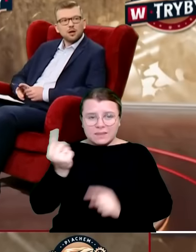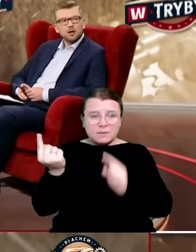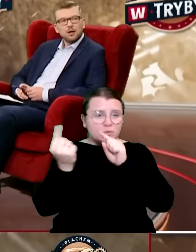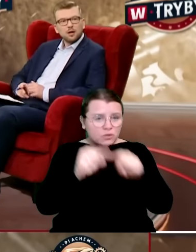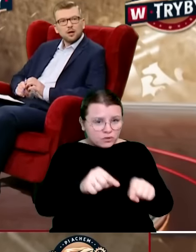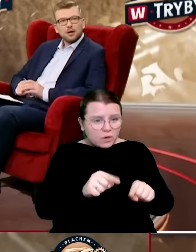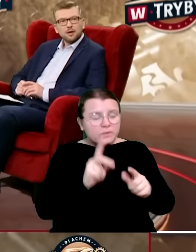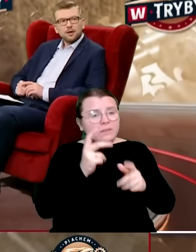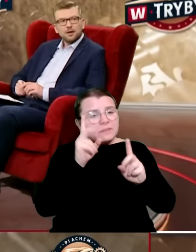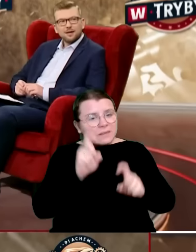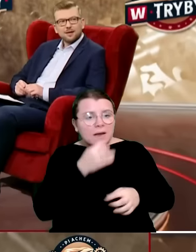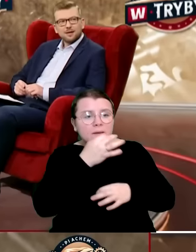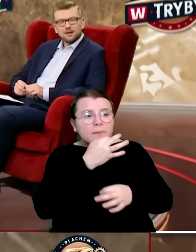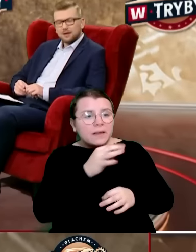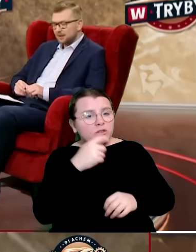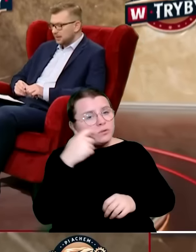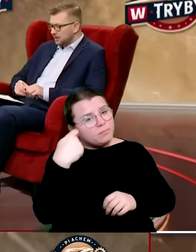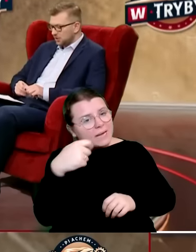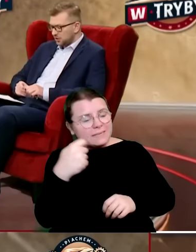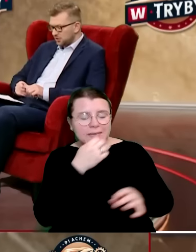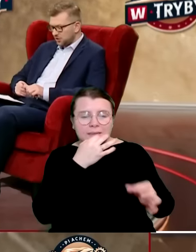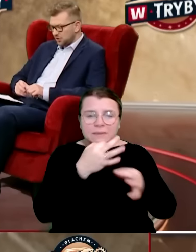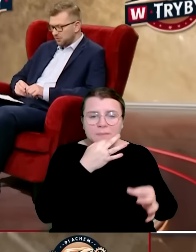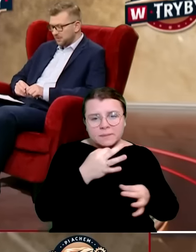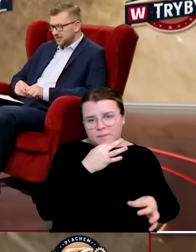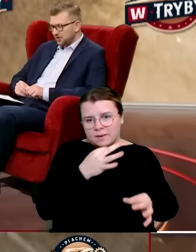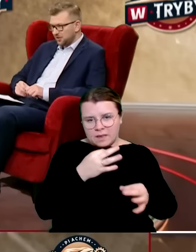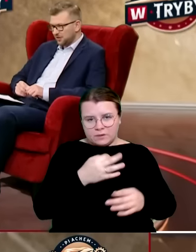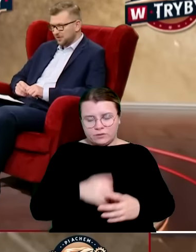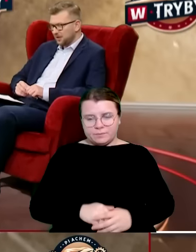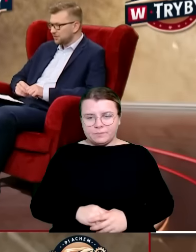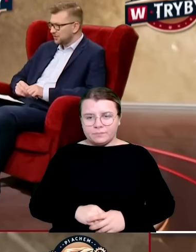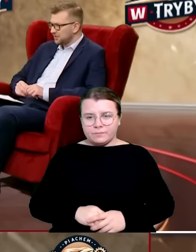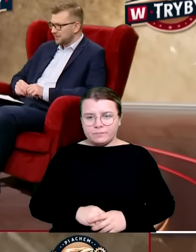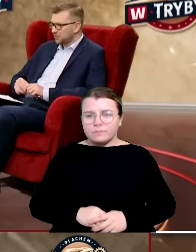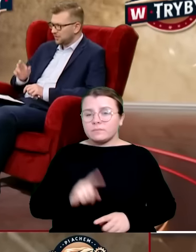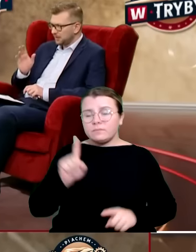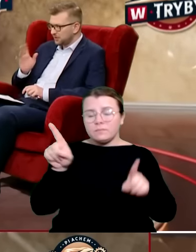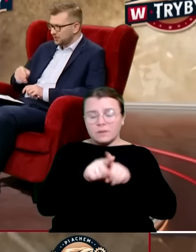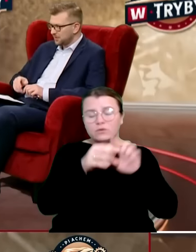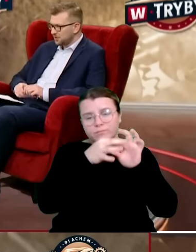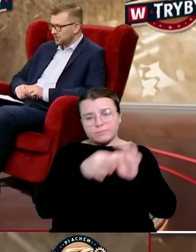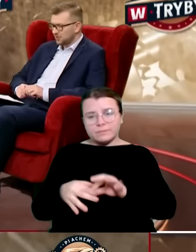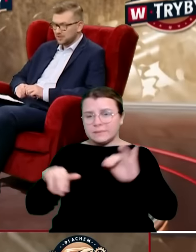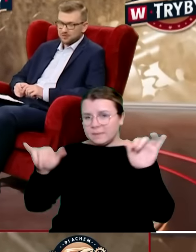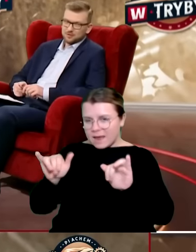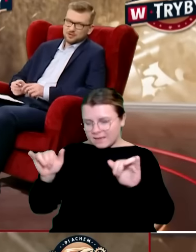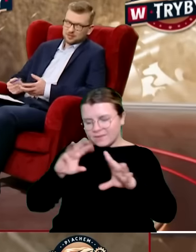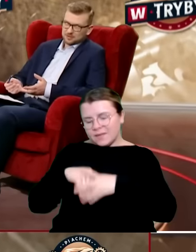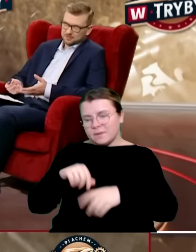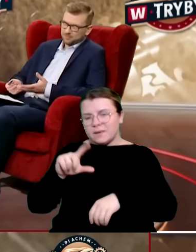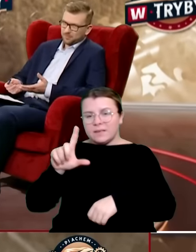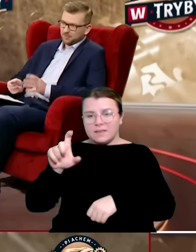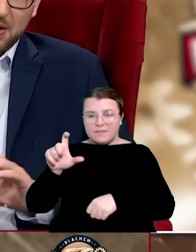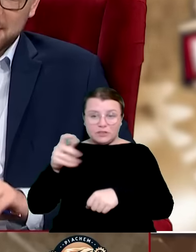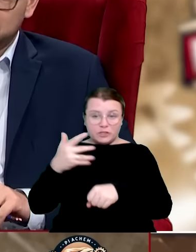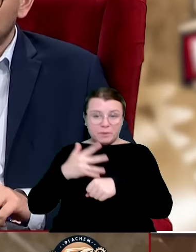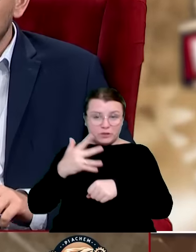pana prezydenta. No. Jeżeli chodzi też o tą imprezę, no to nie dość, że to jest tam kosztowało 250 tysięcy, oczywiście